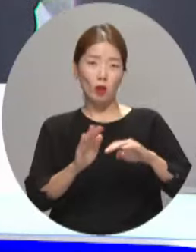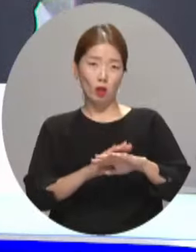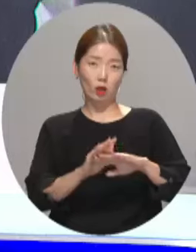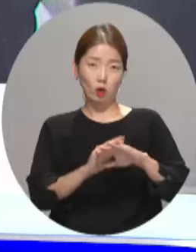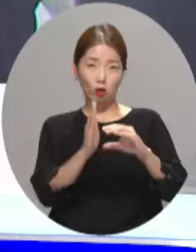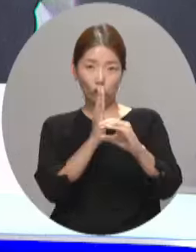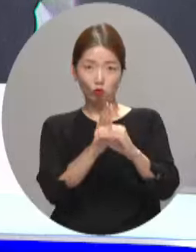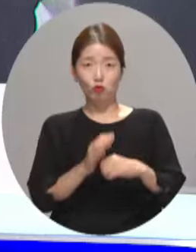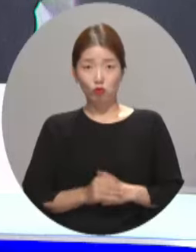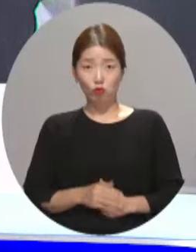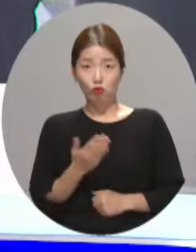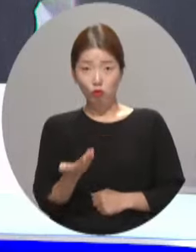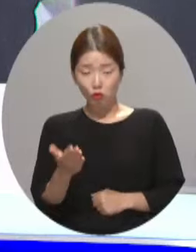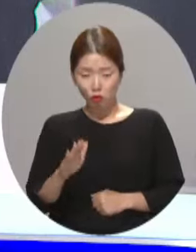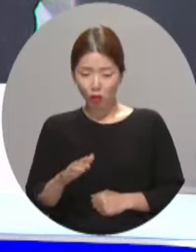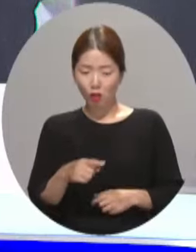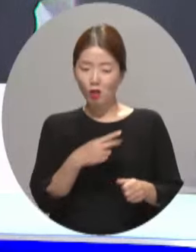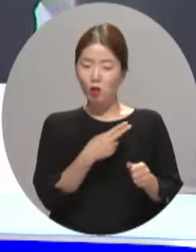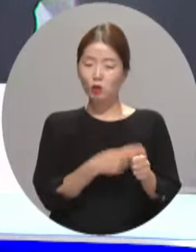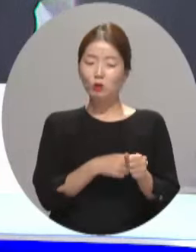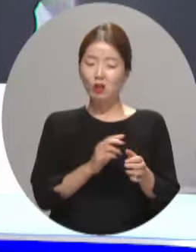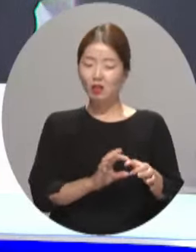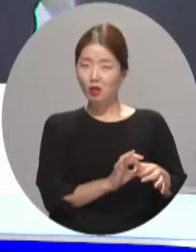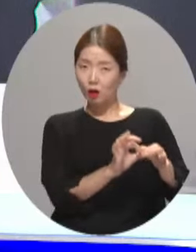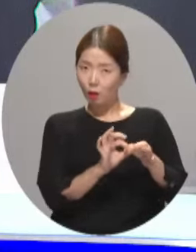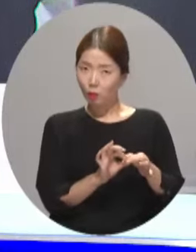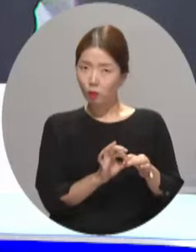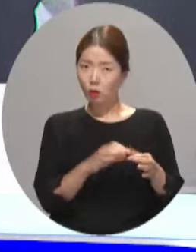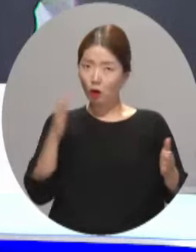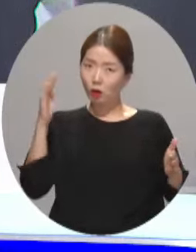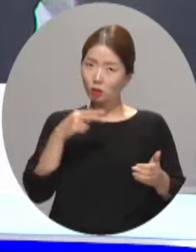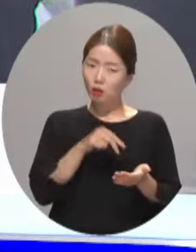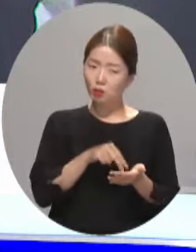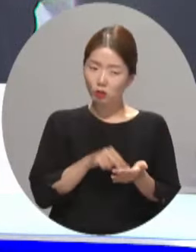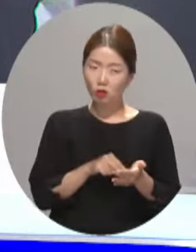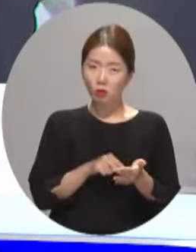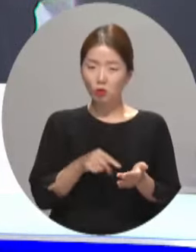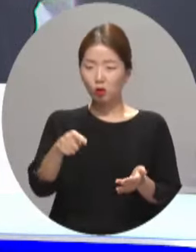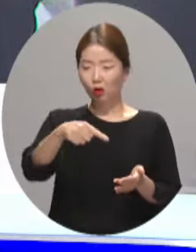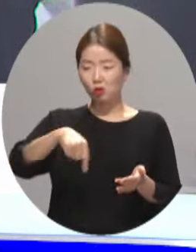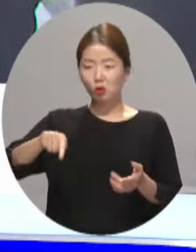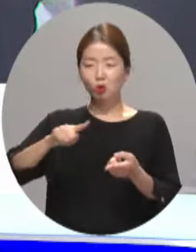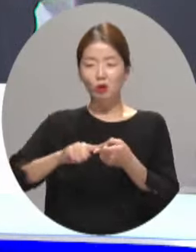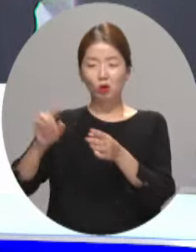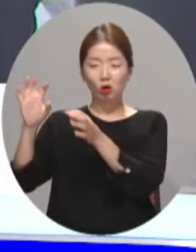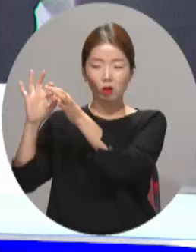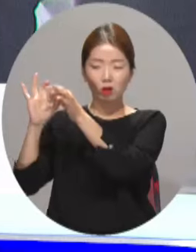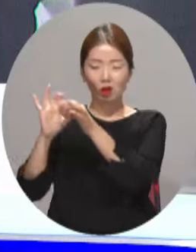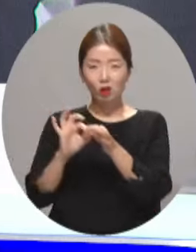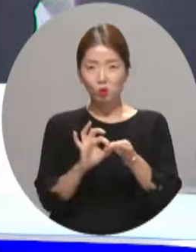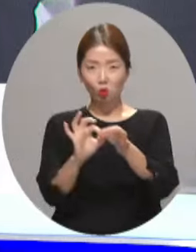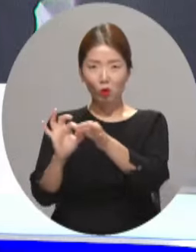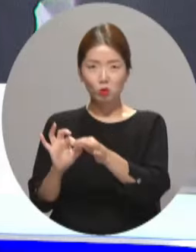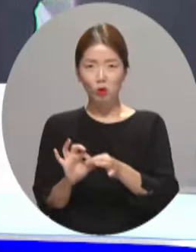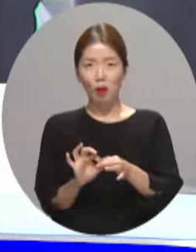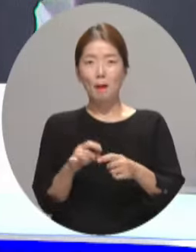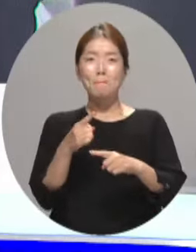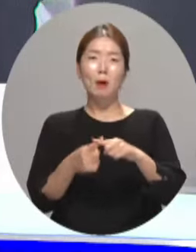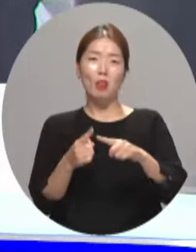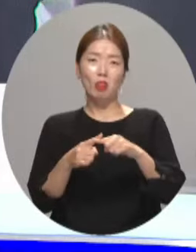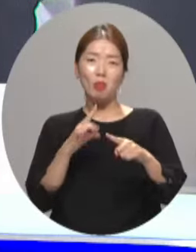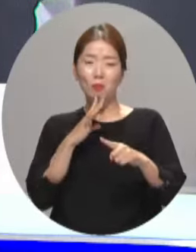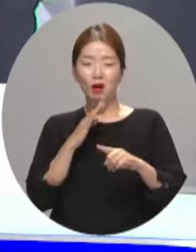건데요. 그러나 교수 평의회와 학생들은 총장 사법 리스크에서 벗어날 수 없는 반쪽짜리